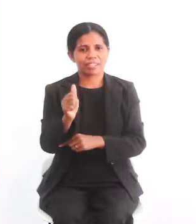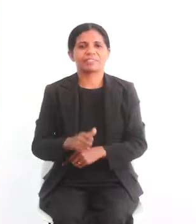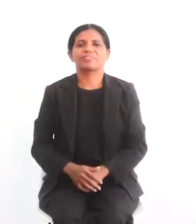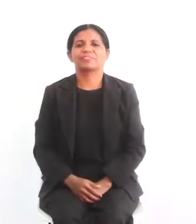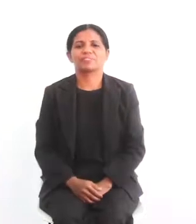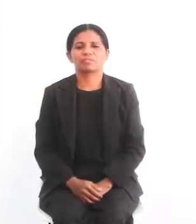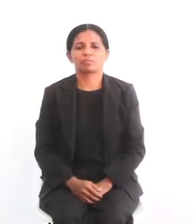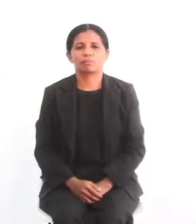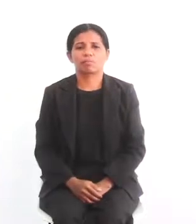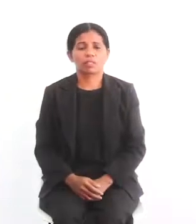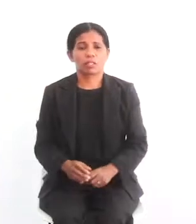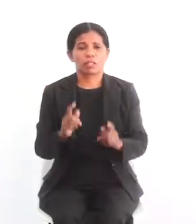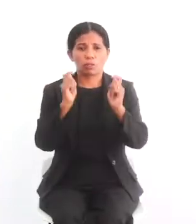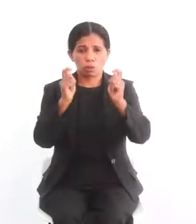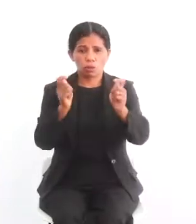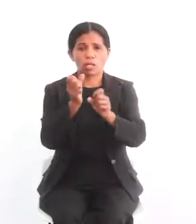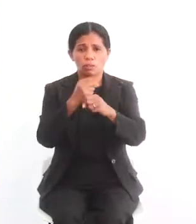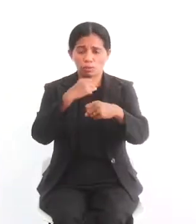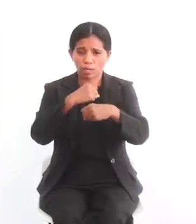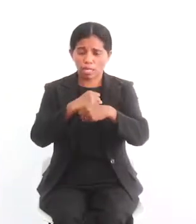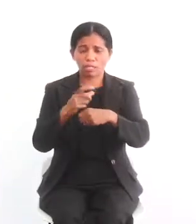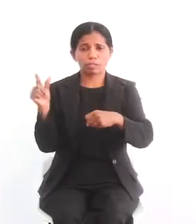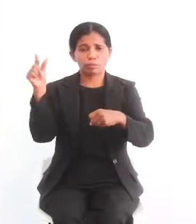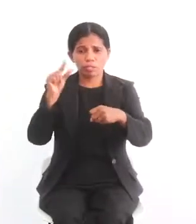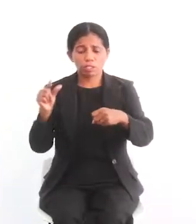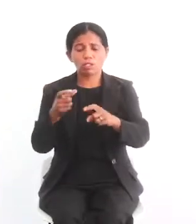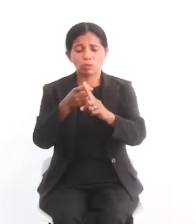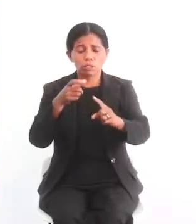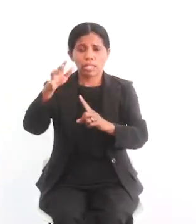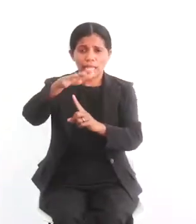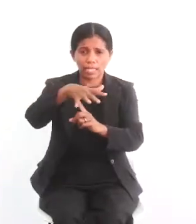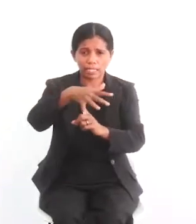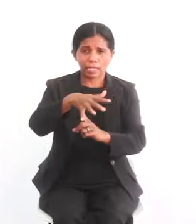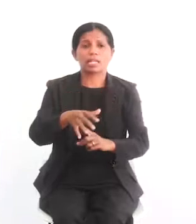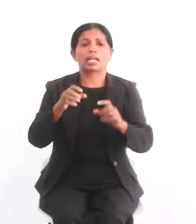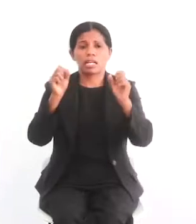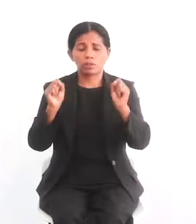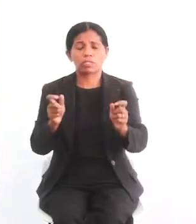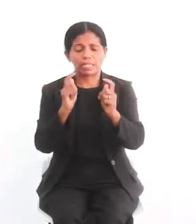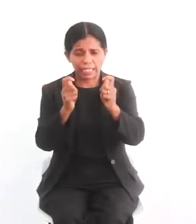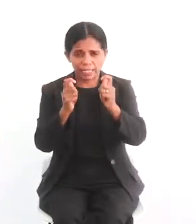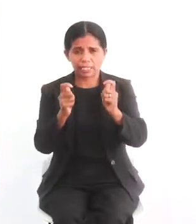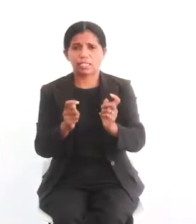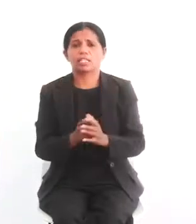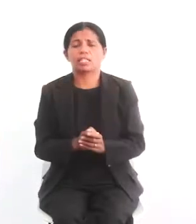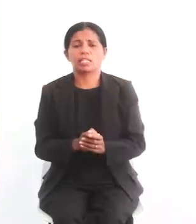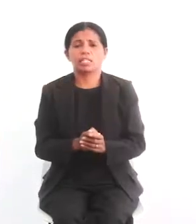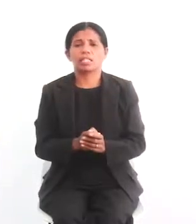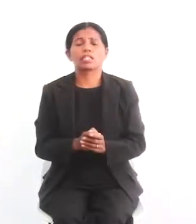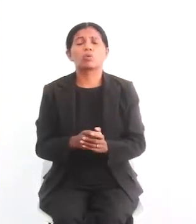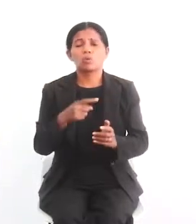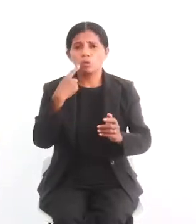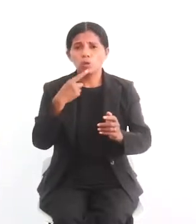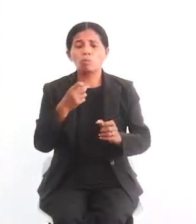forma geometrika oi husi ai tahang. No tau lata fos iha leten hodi koko. Ida ni be mak metin